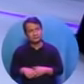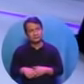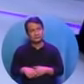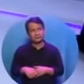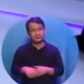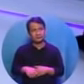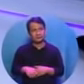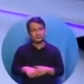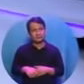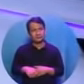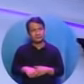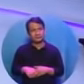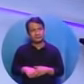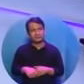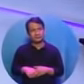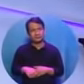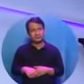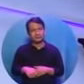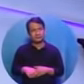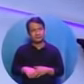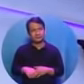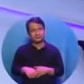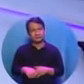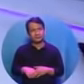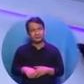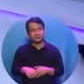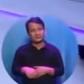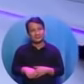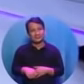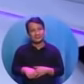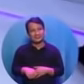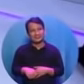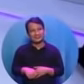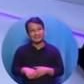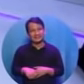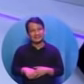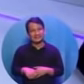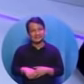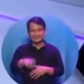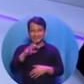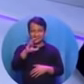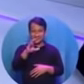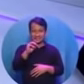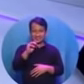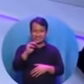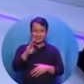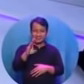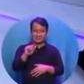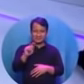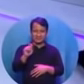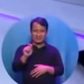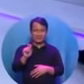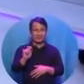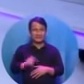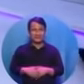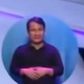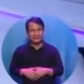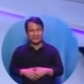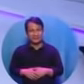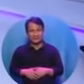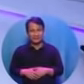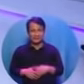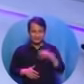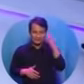Combat. Sige. At pagit pa po yung brand, ano? Combat. Hello?